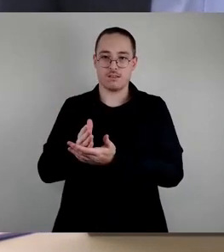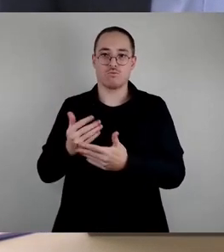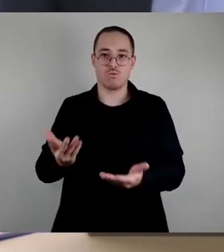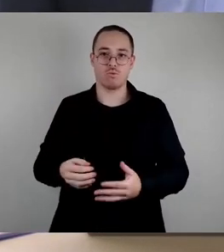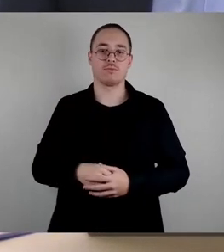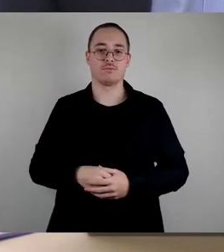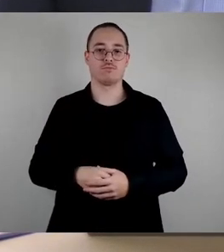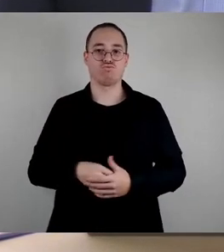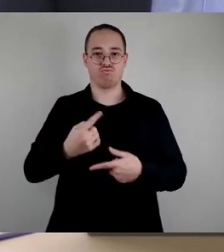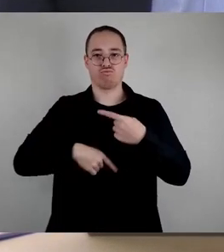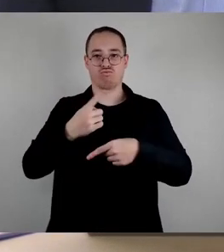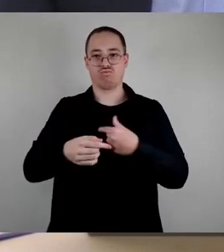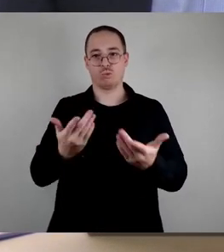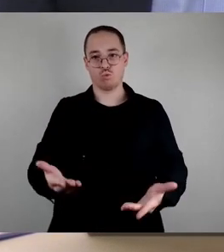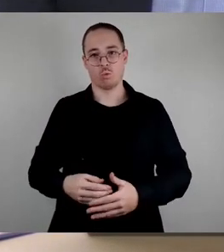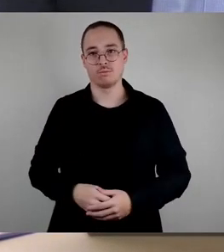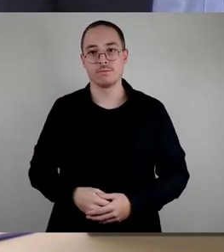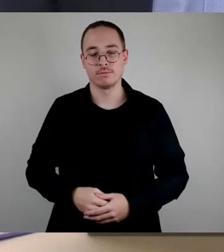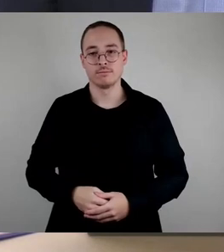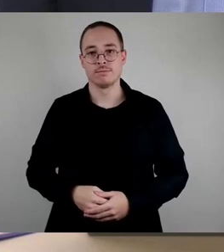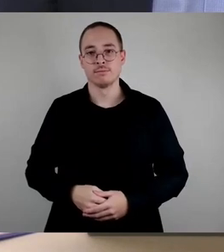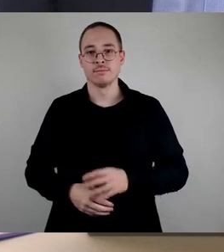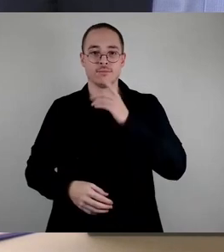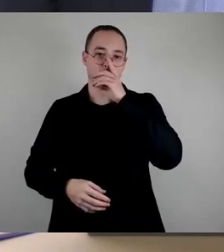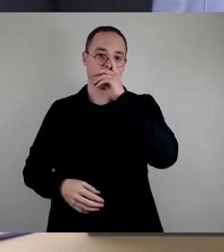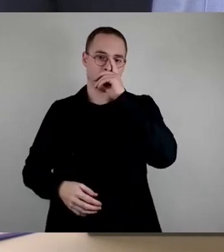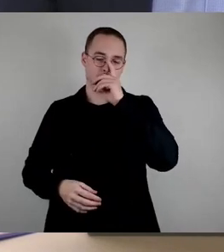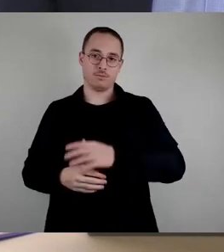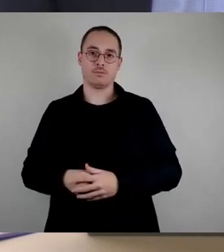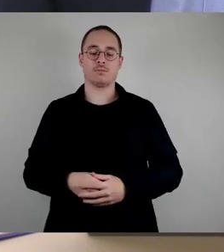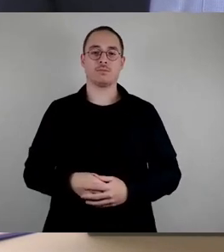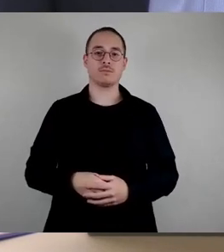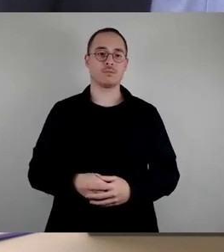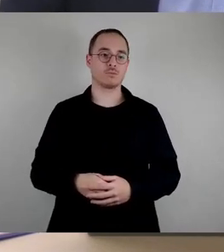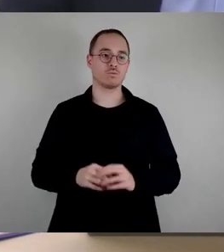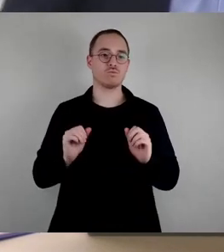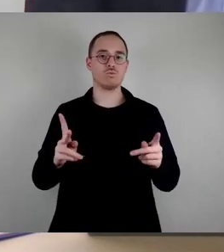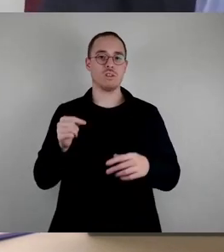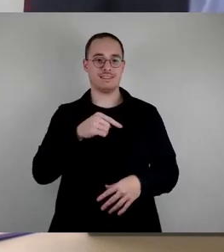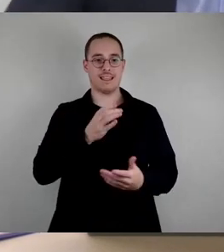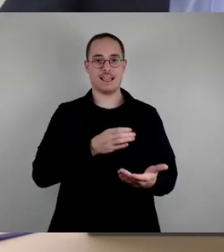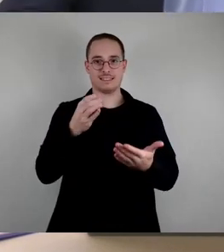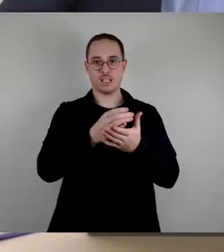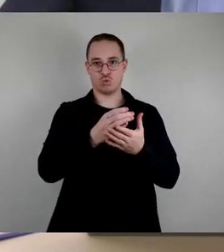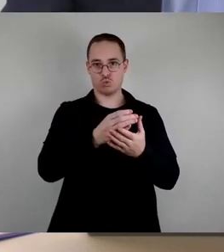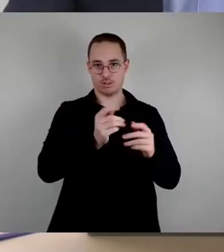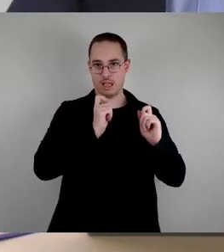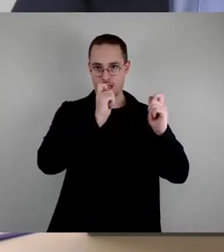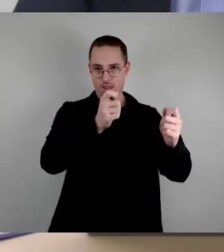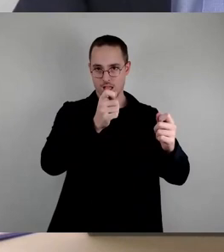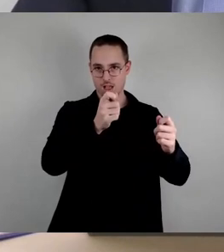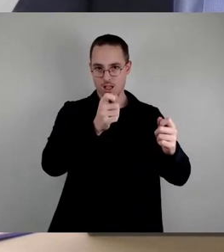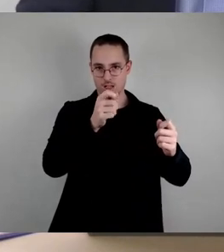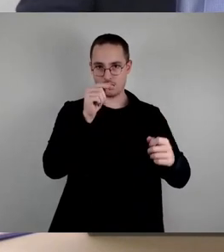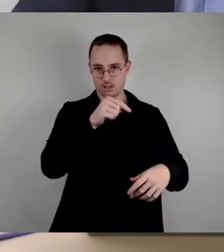Verfahren. Wer dem als von mir jetzt Ersetzungsantrag formulierten Antrag der